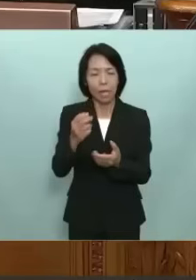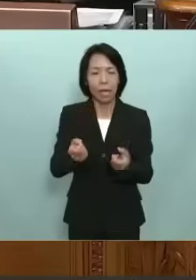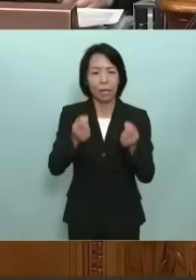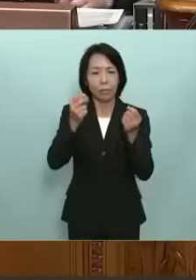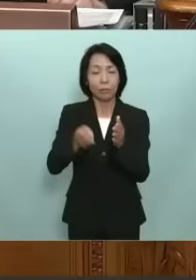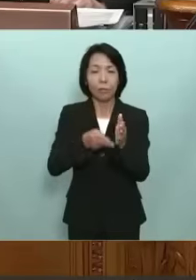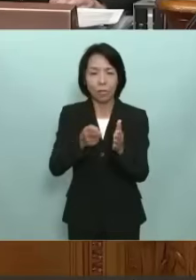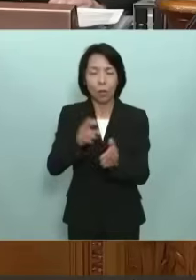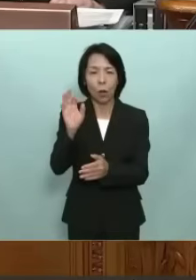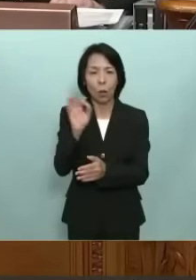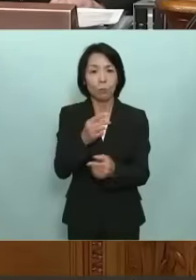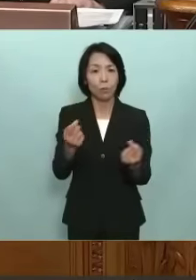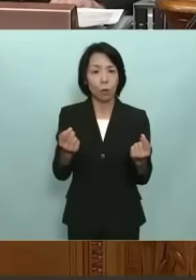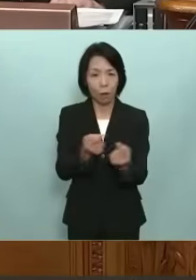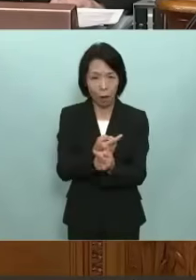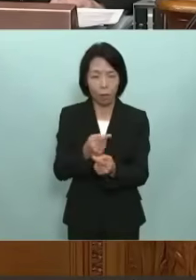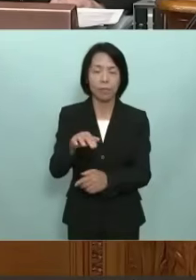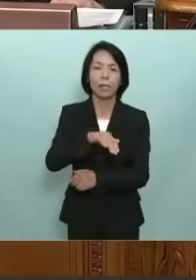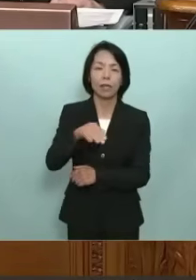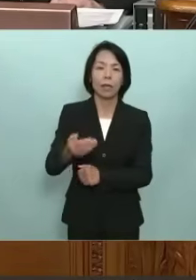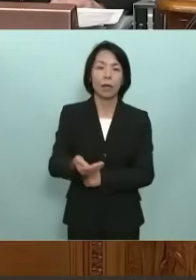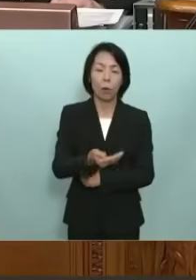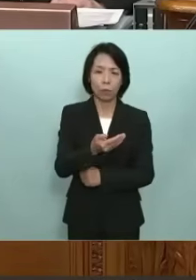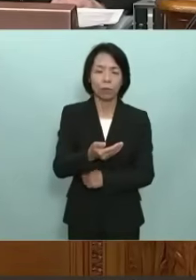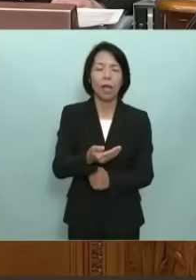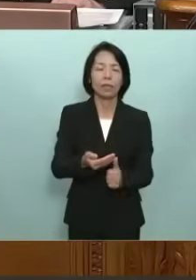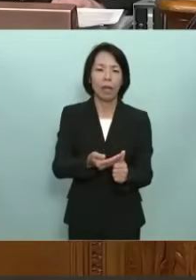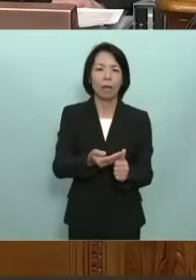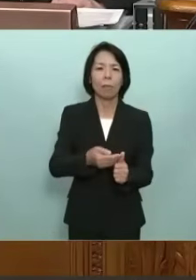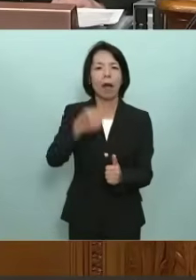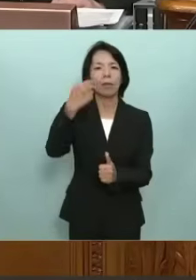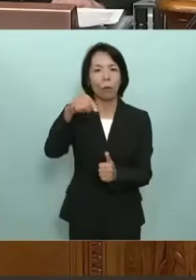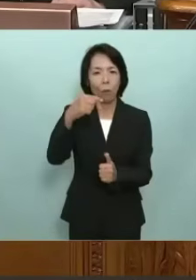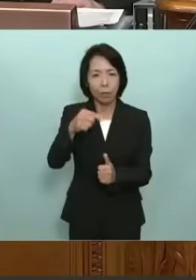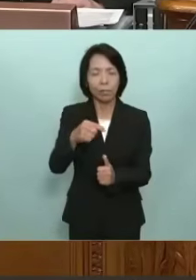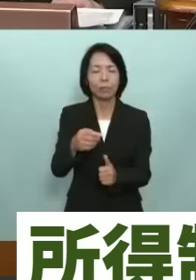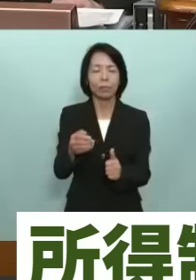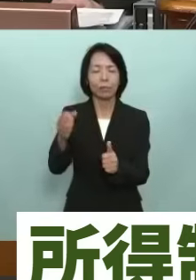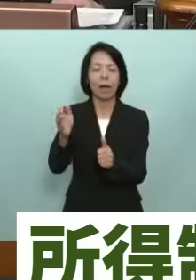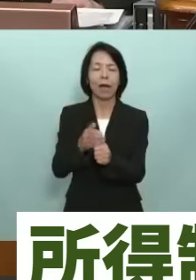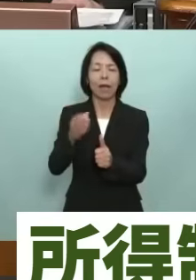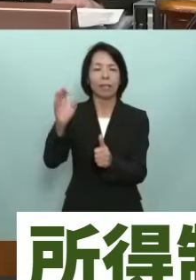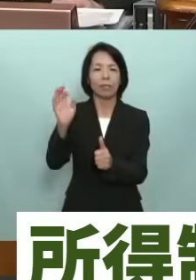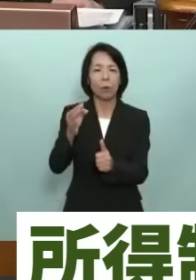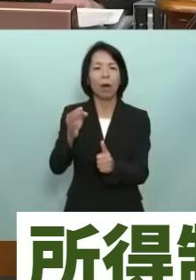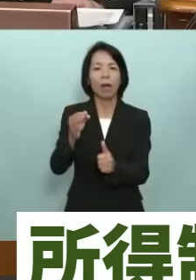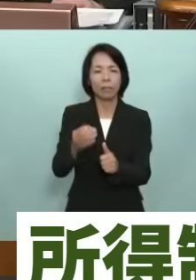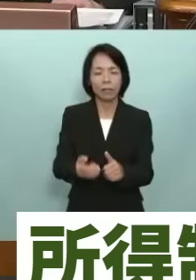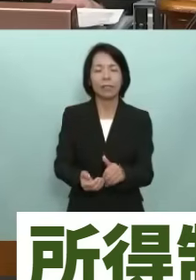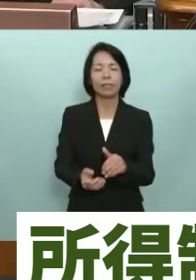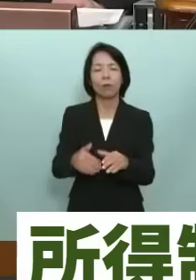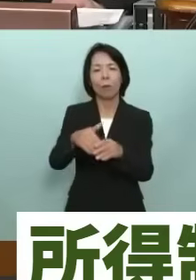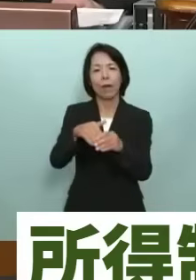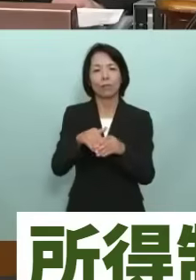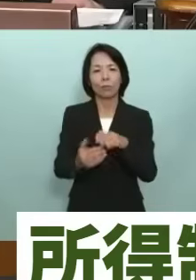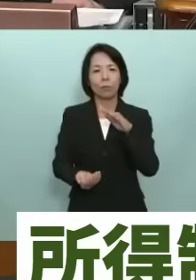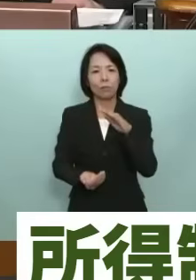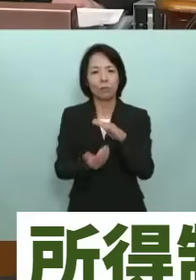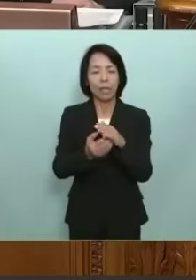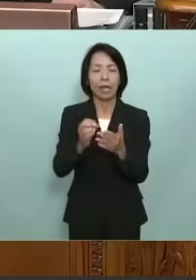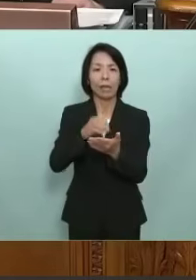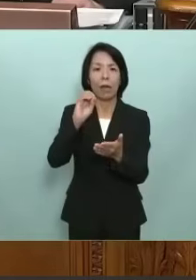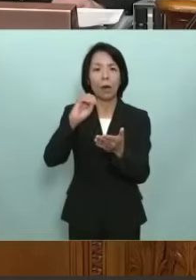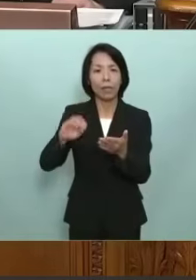を実施し子育て教育奨学金に関わる所得制限を撤廃すべきと考えます